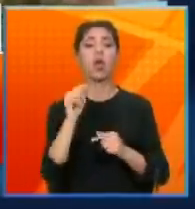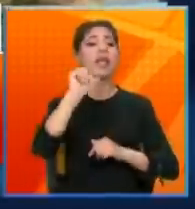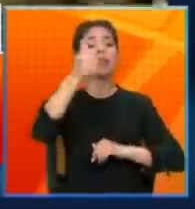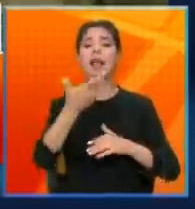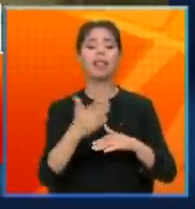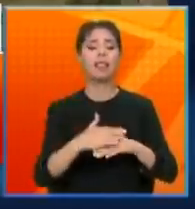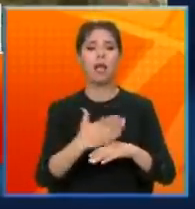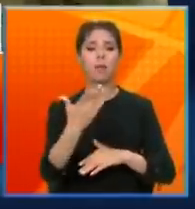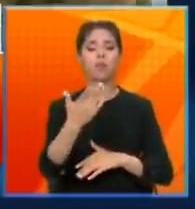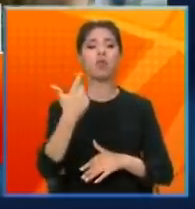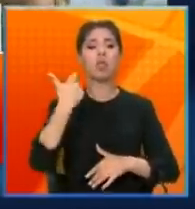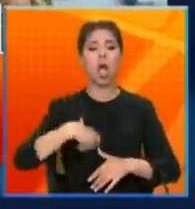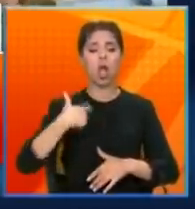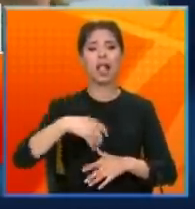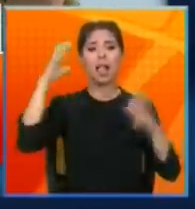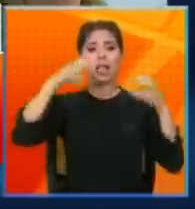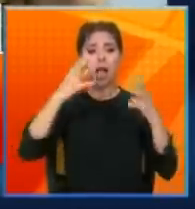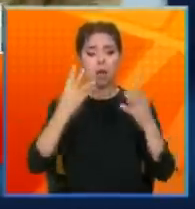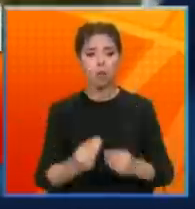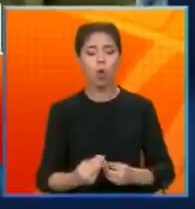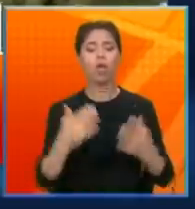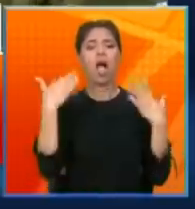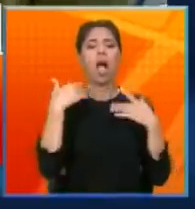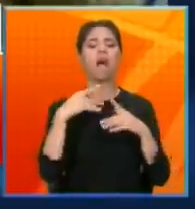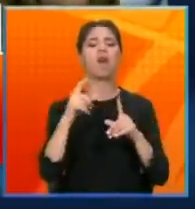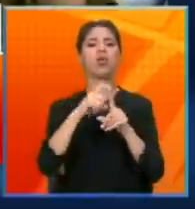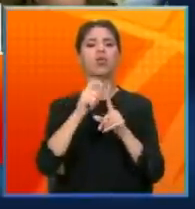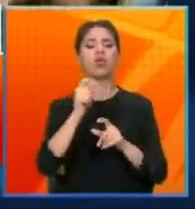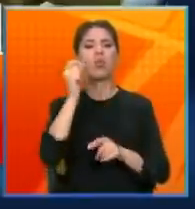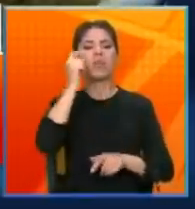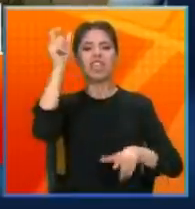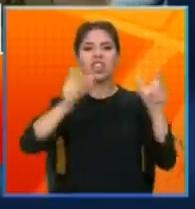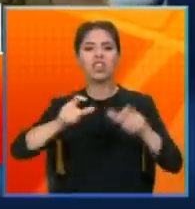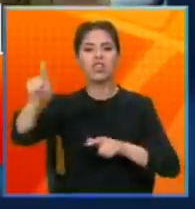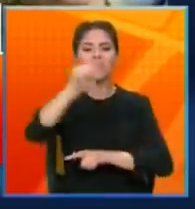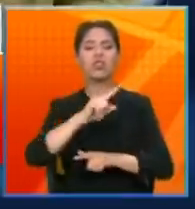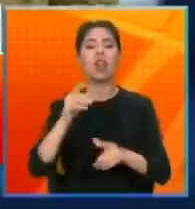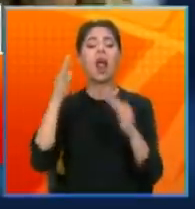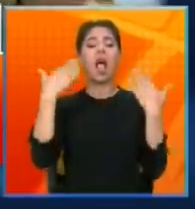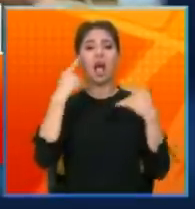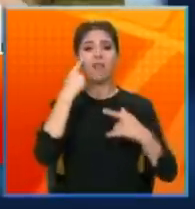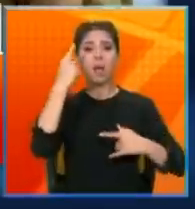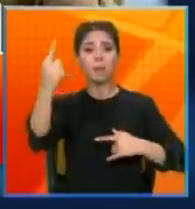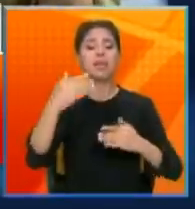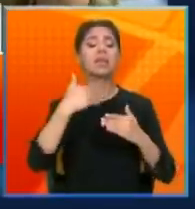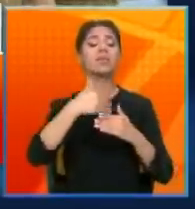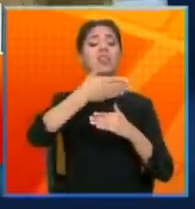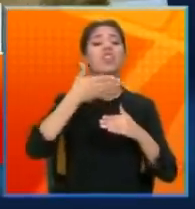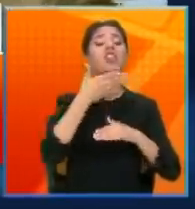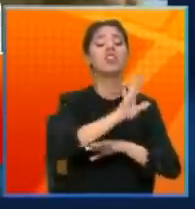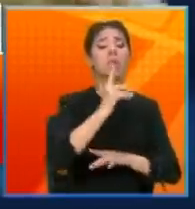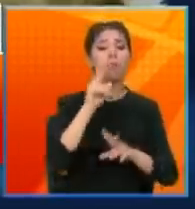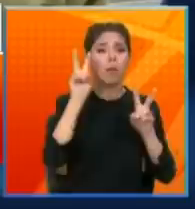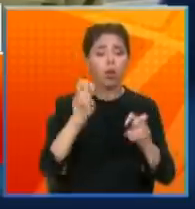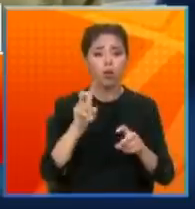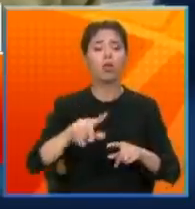ne yapacağız? Özellikle yağmur yağdığı zaman meteorologlar havayı iyi koklayıp, iyi bakıp havaya dışarı çıkmamamız